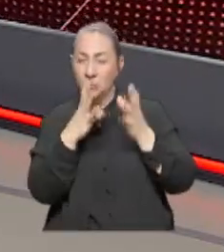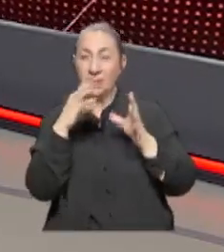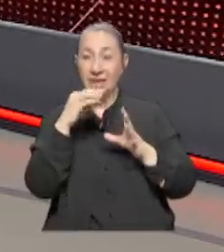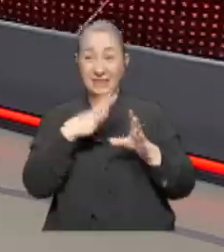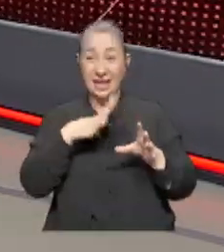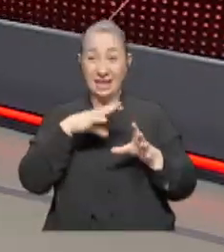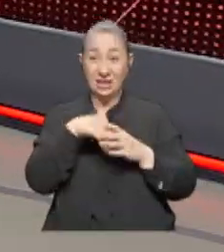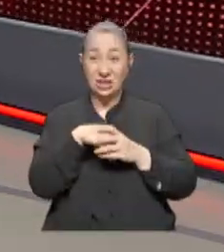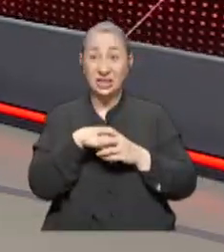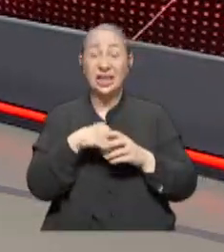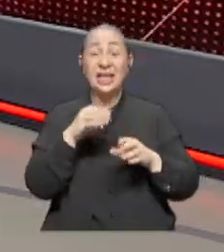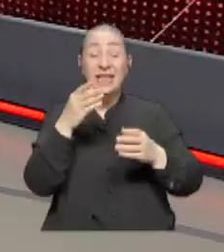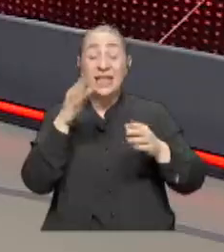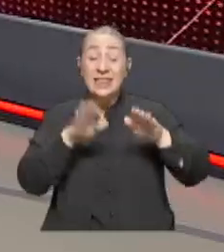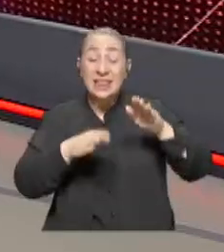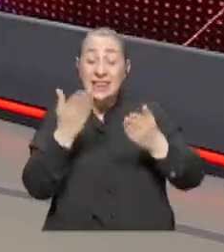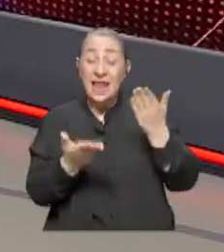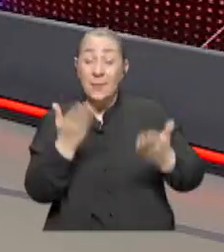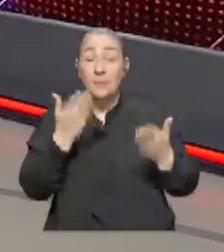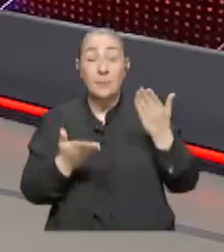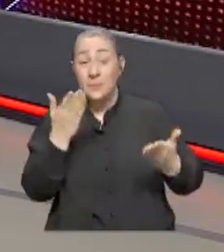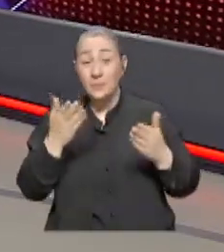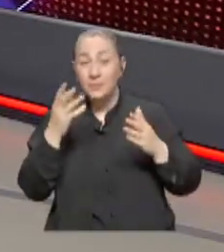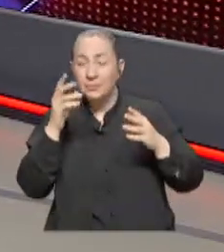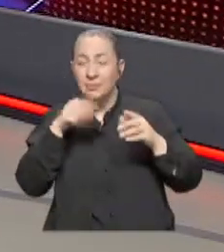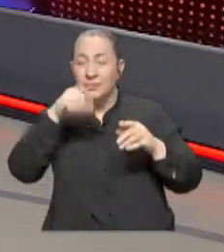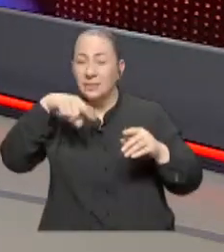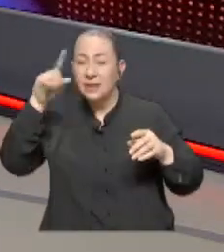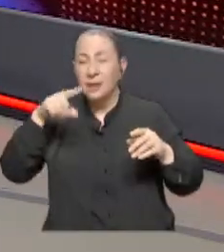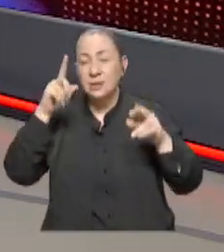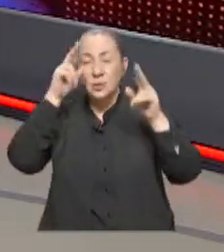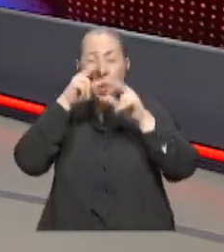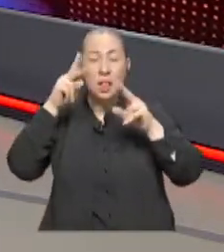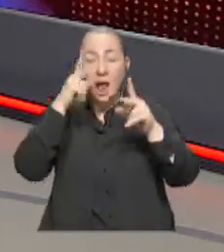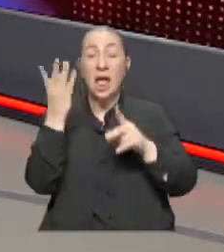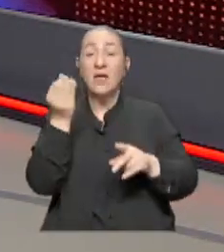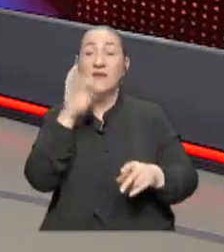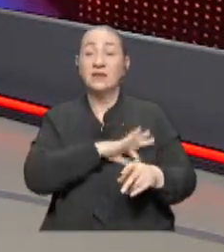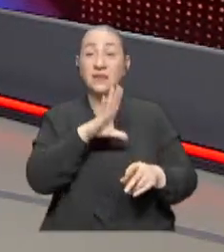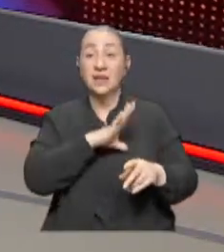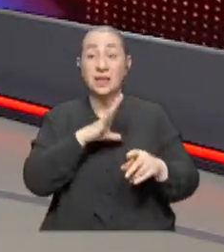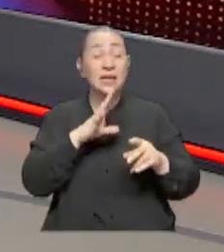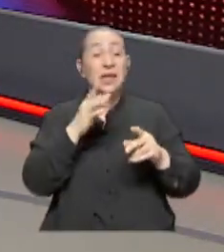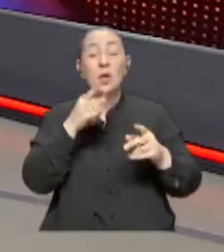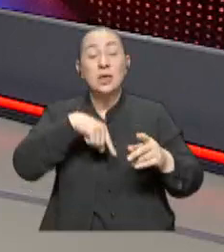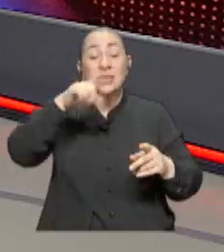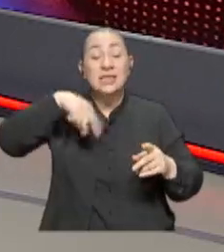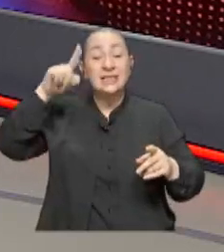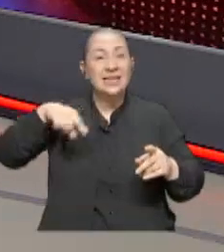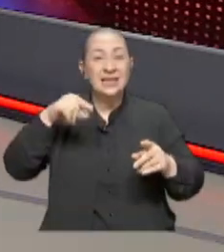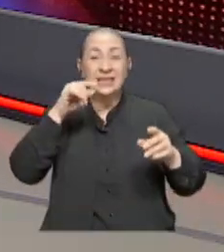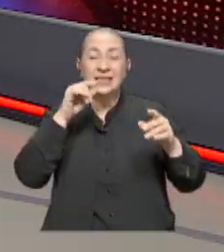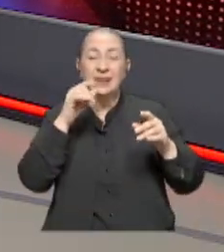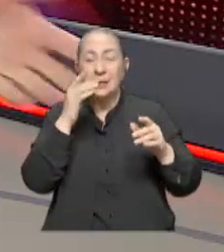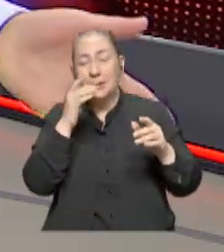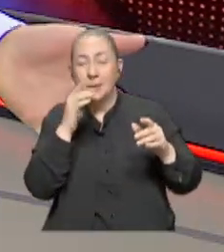için istatistik seraplar acayip iyi iş görüyor diyor. İstatistik seraplardan bahsediyorlar.